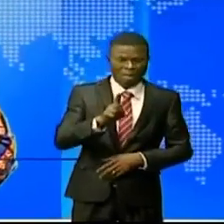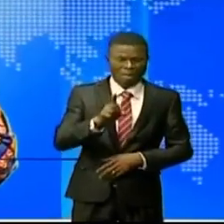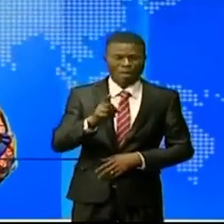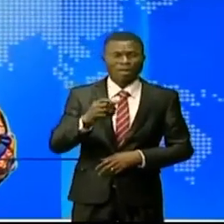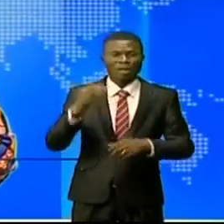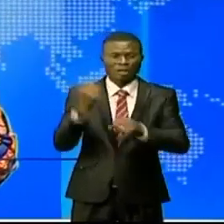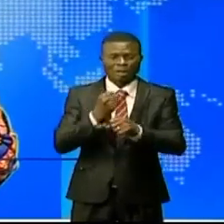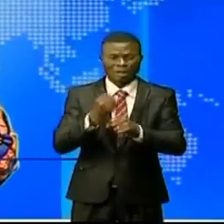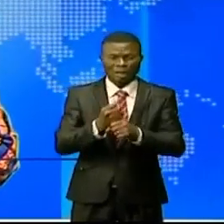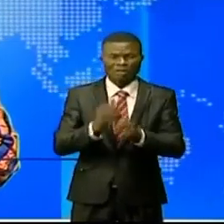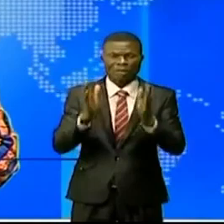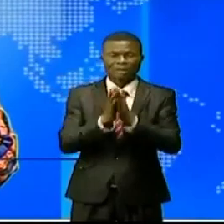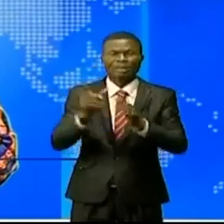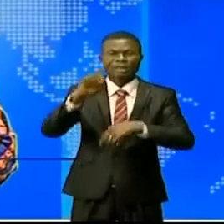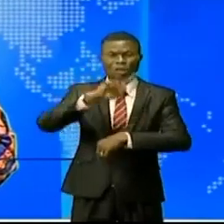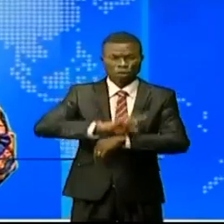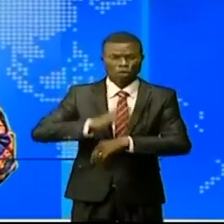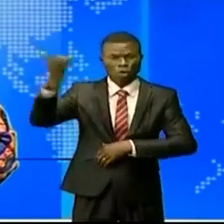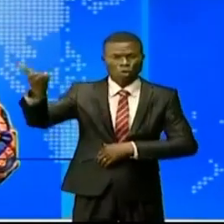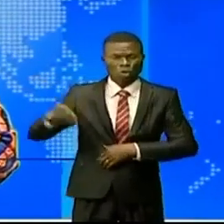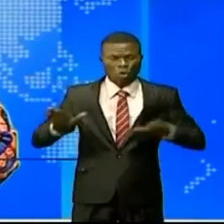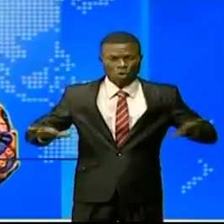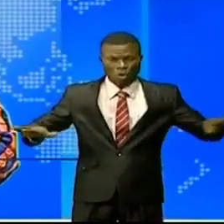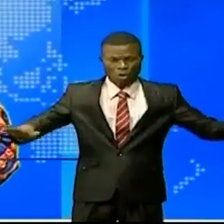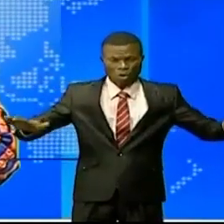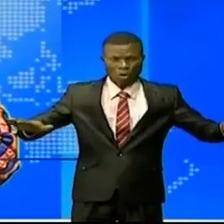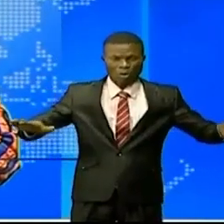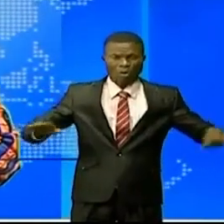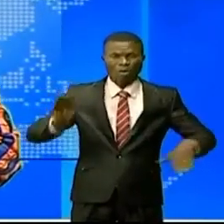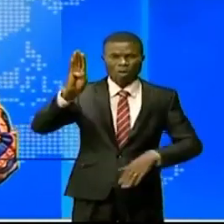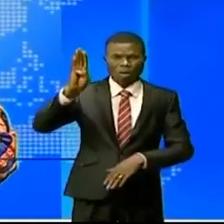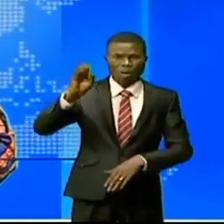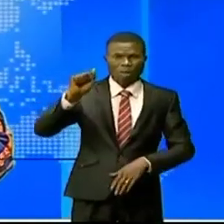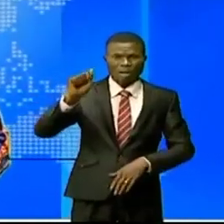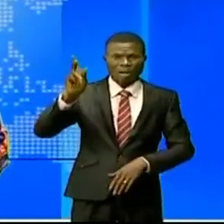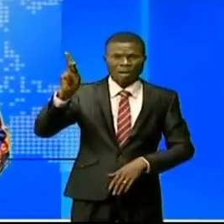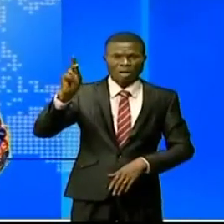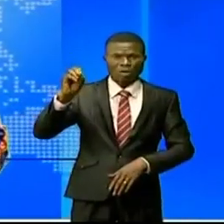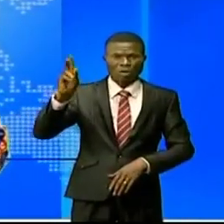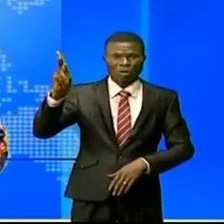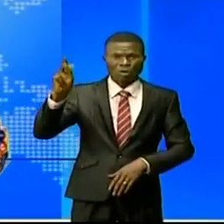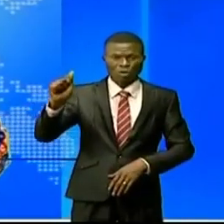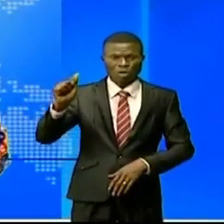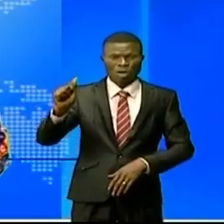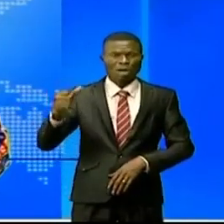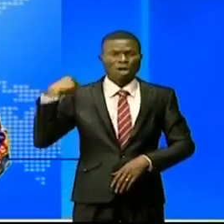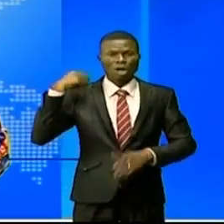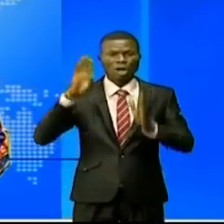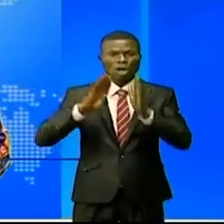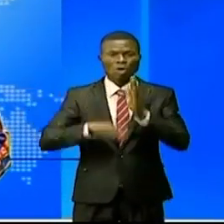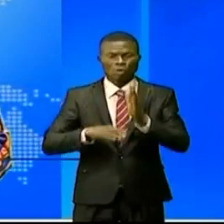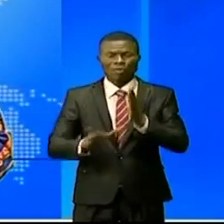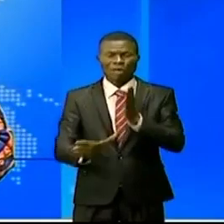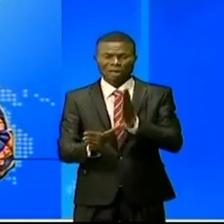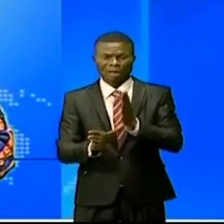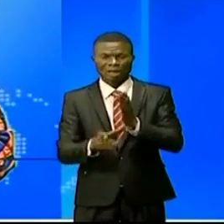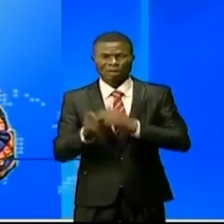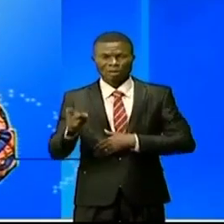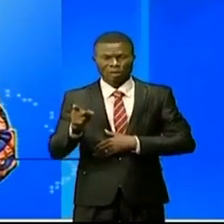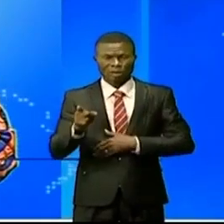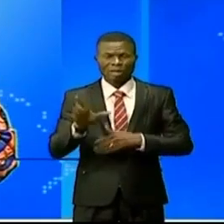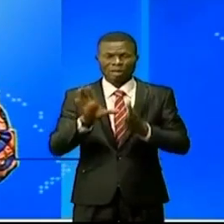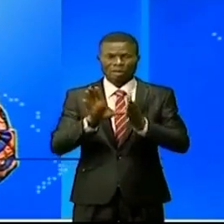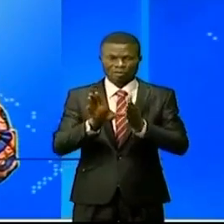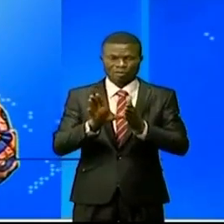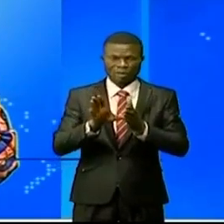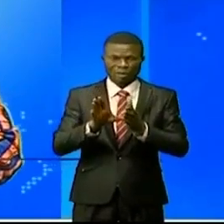de 10 jours. Elle a été accueillie à l'aéroport de Bakonka par le gouverneur intérimaire Maurice Mbidou. Un reportage de